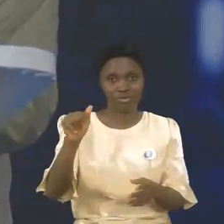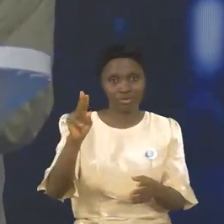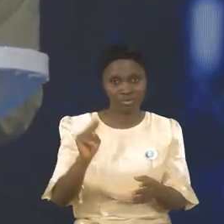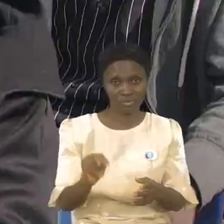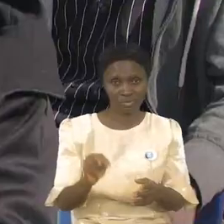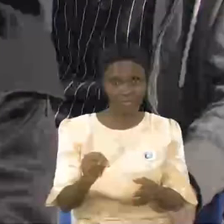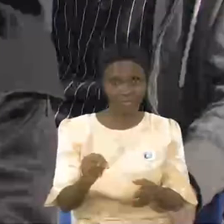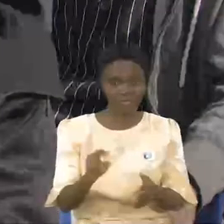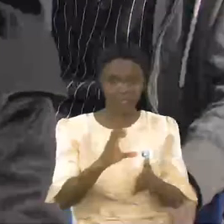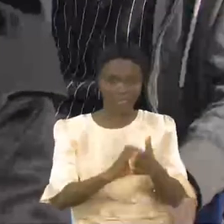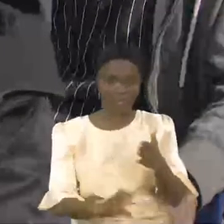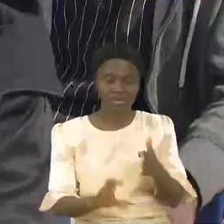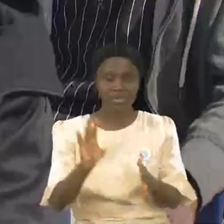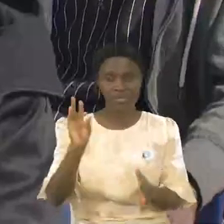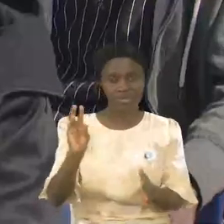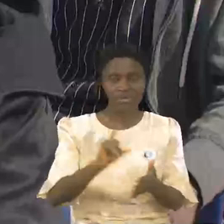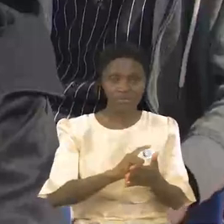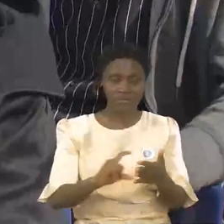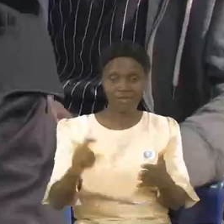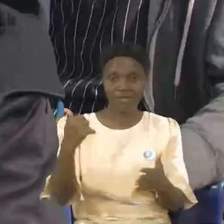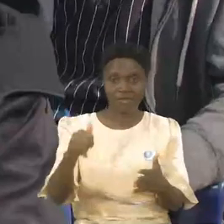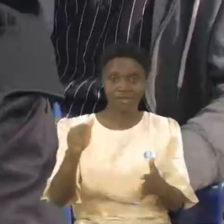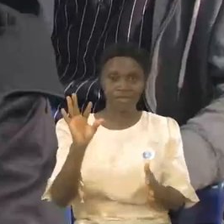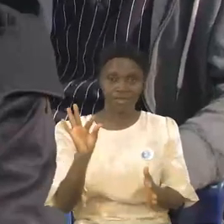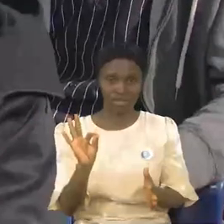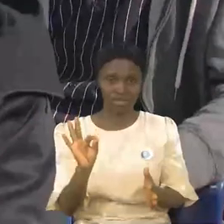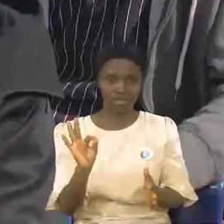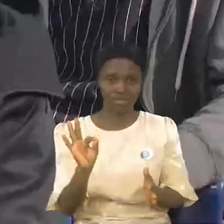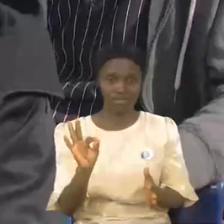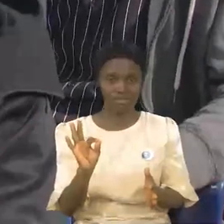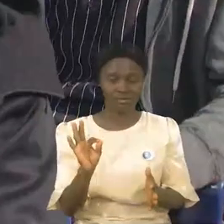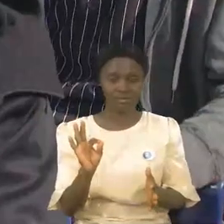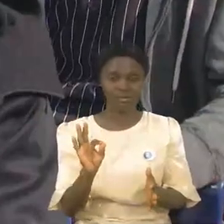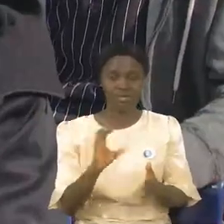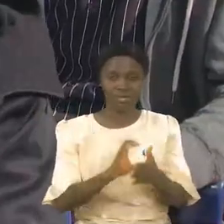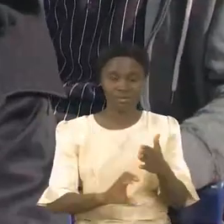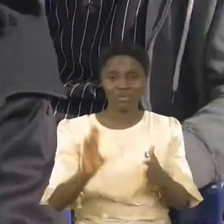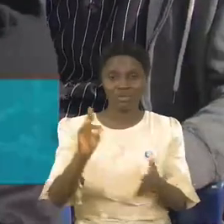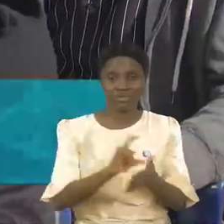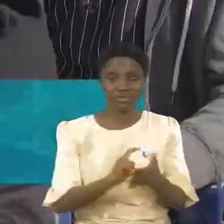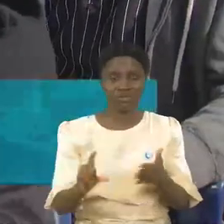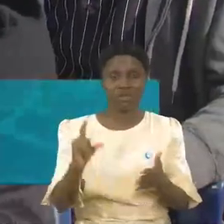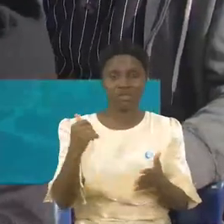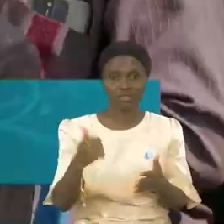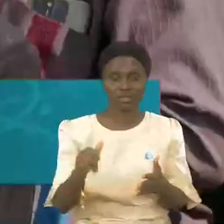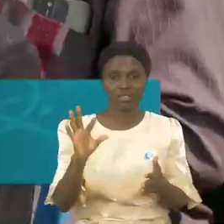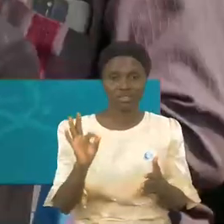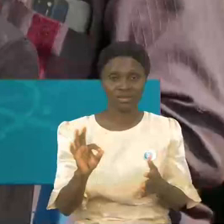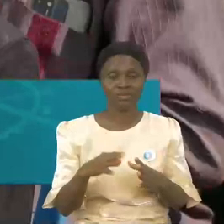par leur propre corruption comme on revient à Daniel voyons Daniel laissez